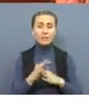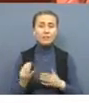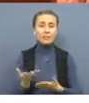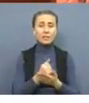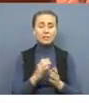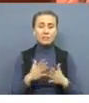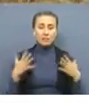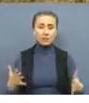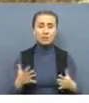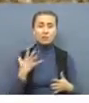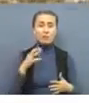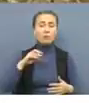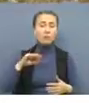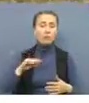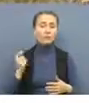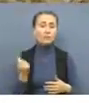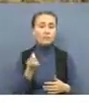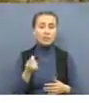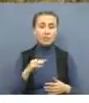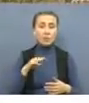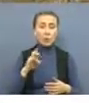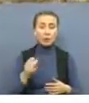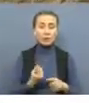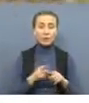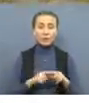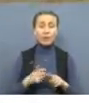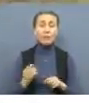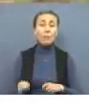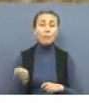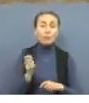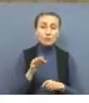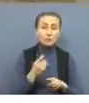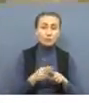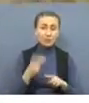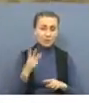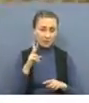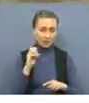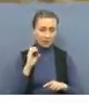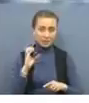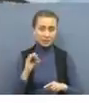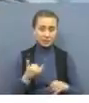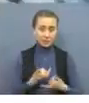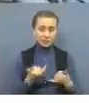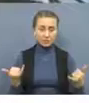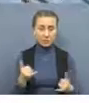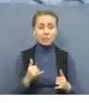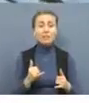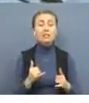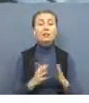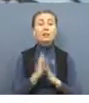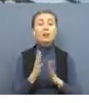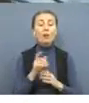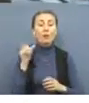5 миллионов тонн зерна. Качество урожая, поступившего на элеваторы области, соответствует третьему классу, что позволит сельхозпроизводителям